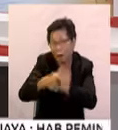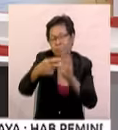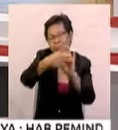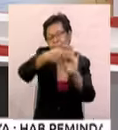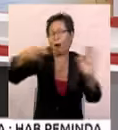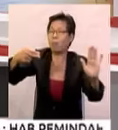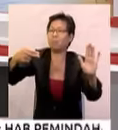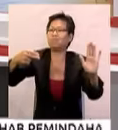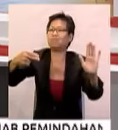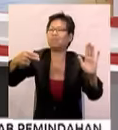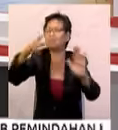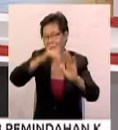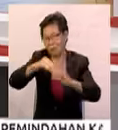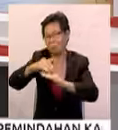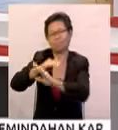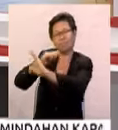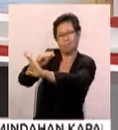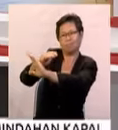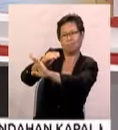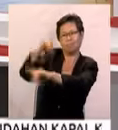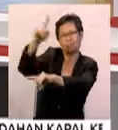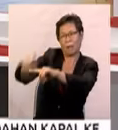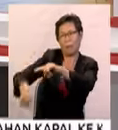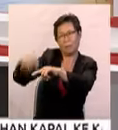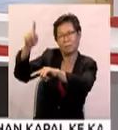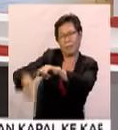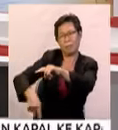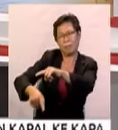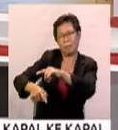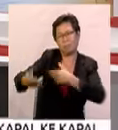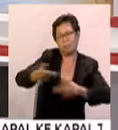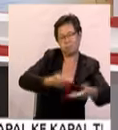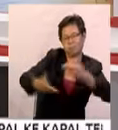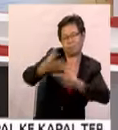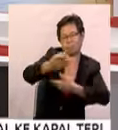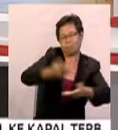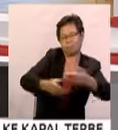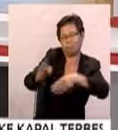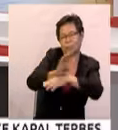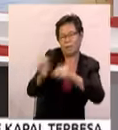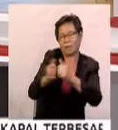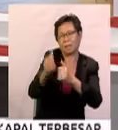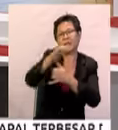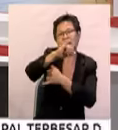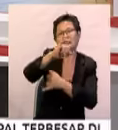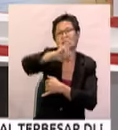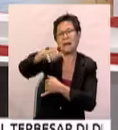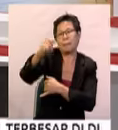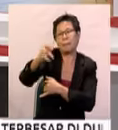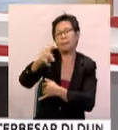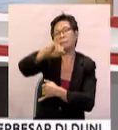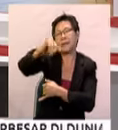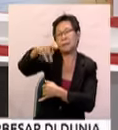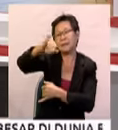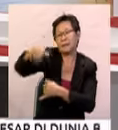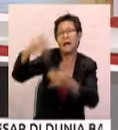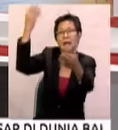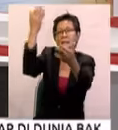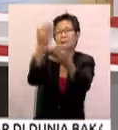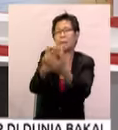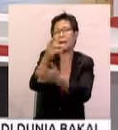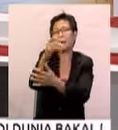hitam akan diambil dan dihalang daripada melakukan sebarang transaksi serta urus niaga dengan Jabatan Pengangkutan Jalan JPJ sehingga